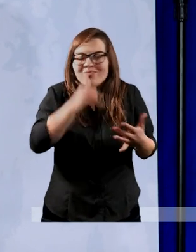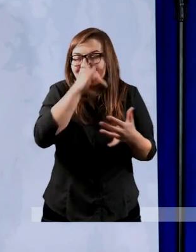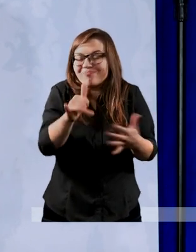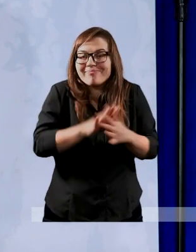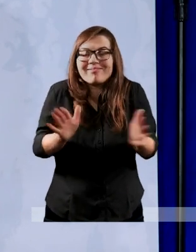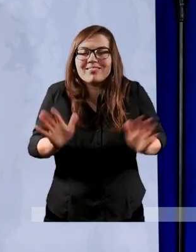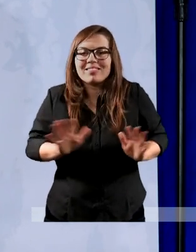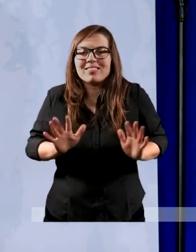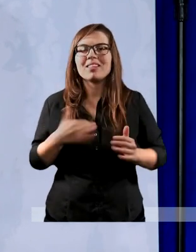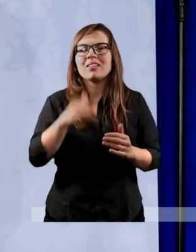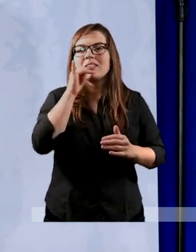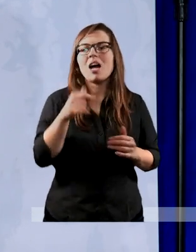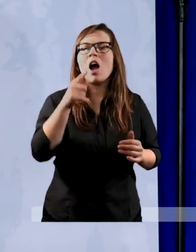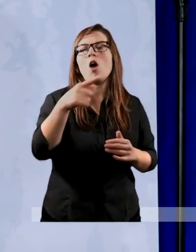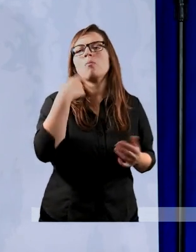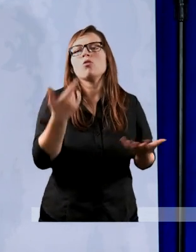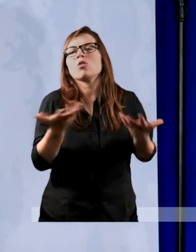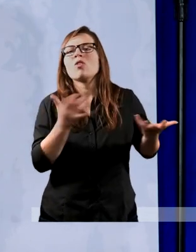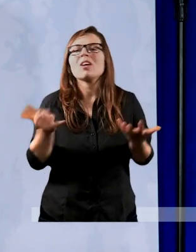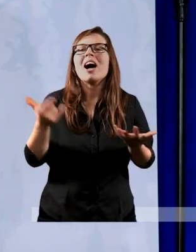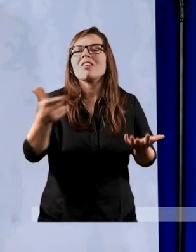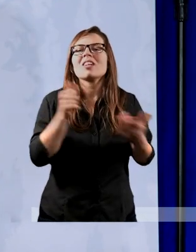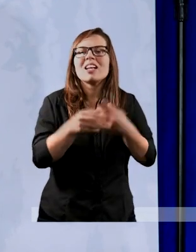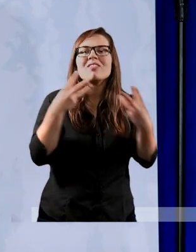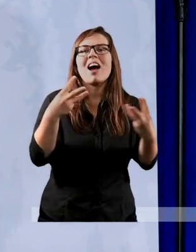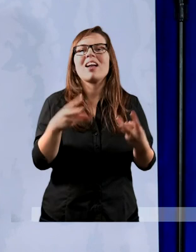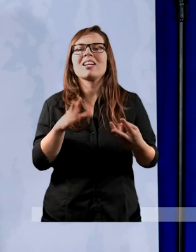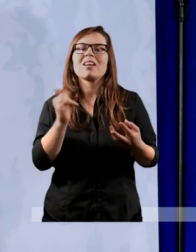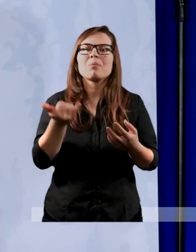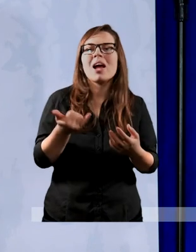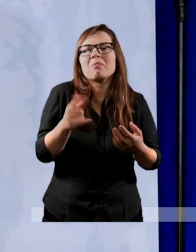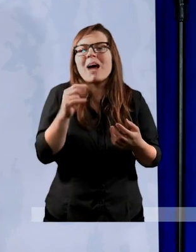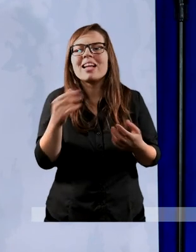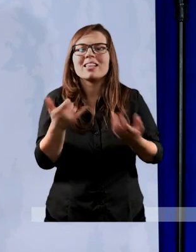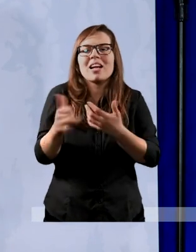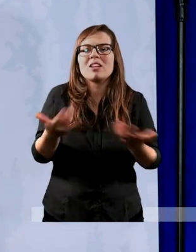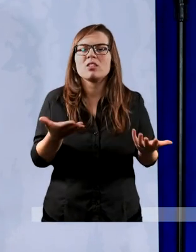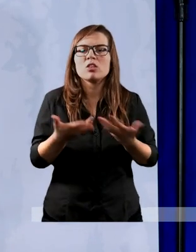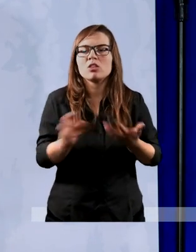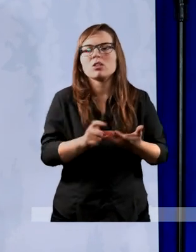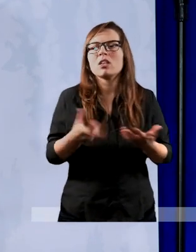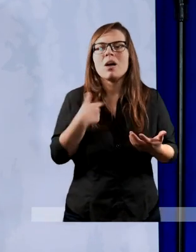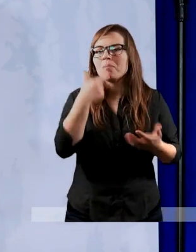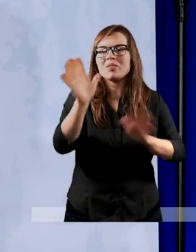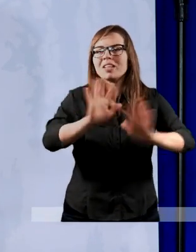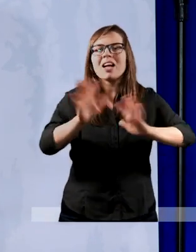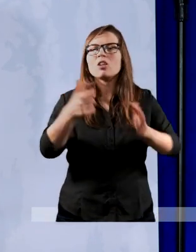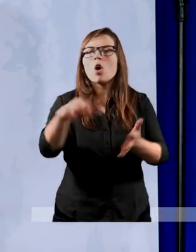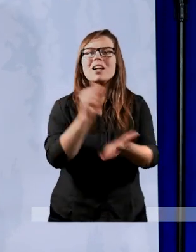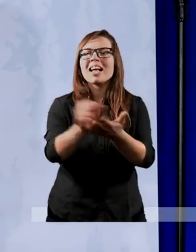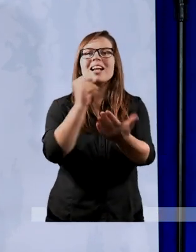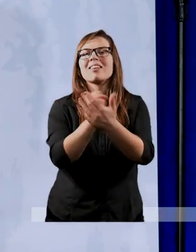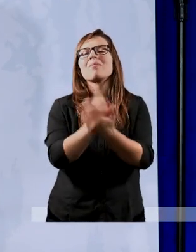mogę. A ona mówi, ale co, no bo to co, jakiś, może nie wiem, jakaś dyspensa, jakiś... Mówię, Ewa, to